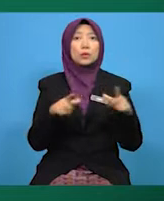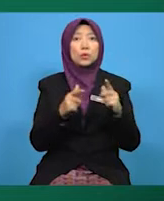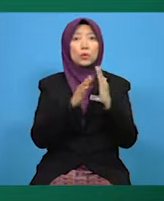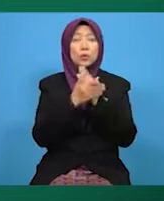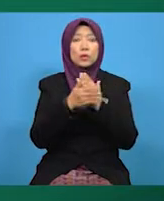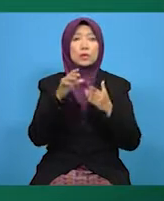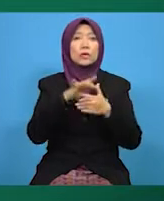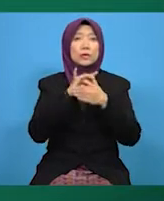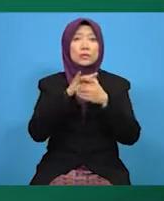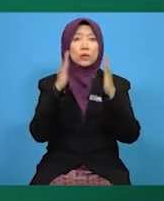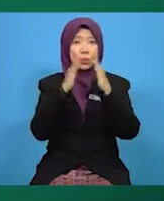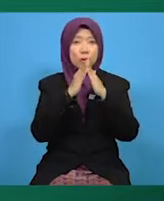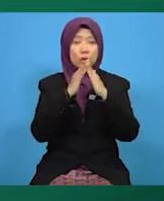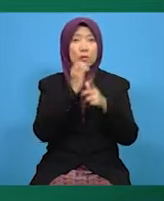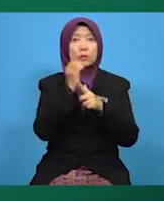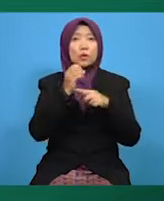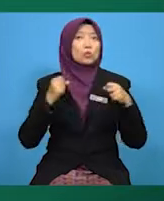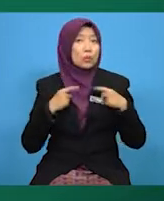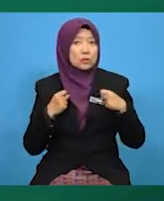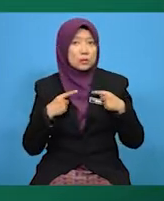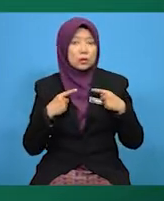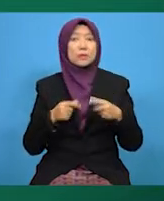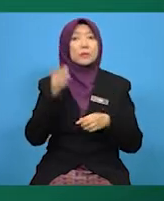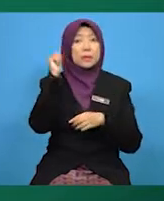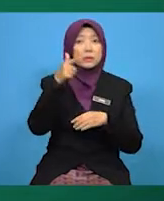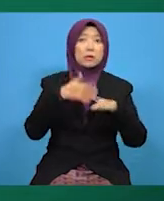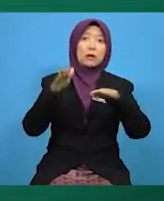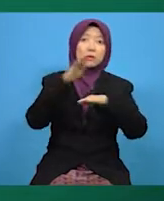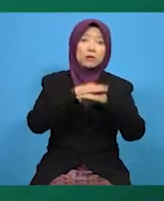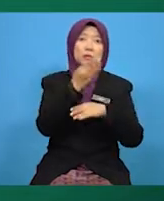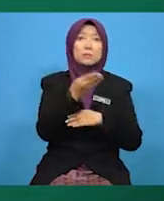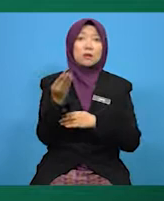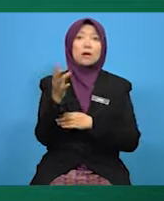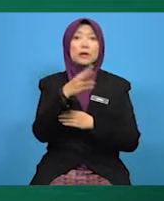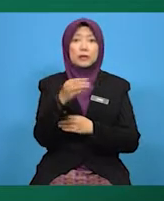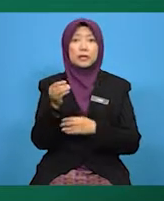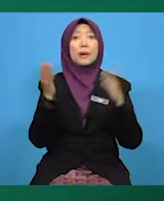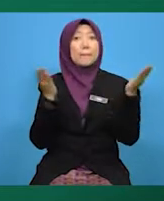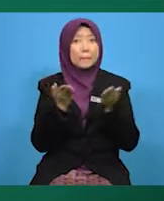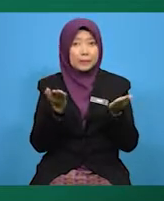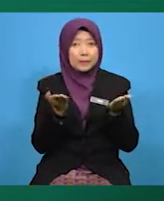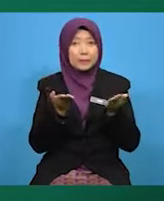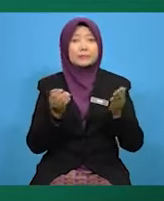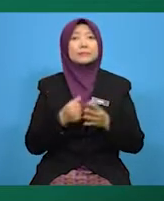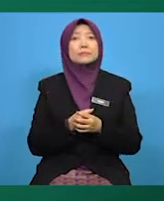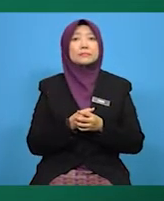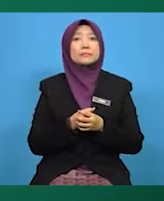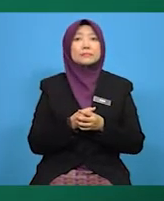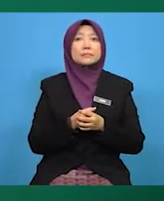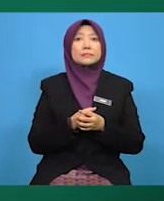dilakukan oleh isi rumah atau swasta, iaitu perbelanjaan ke atas barang dan perkhidmatan.